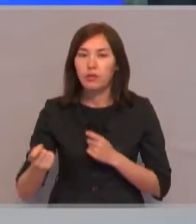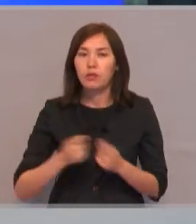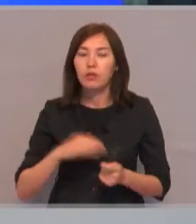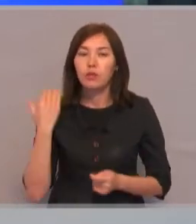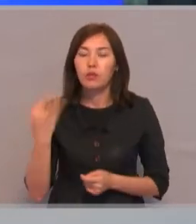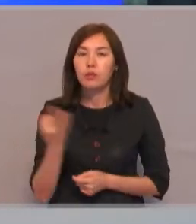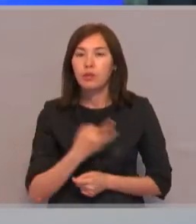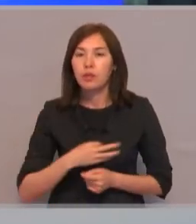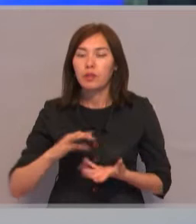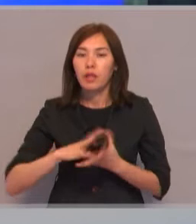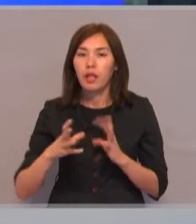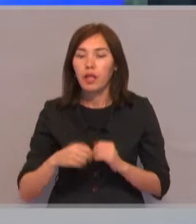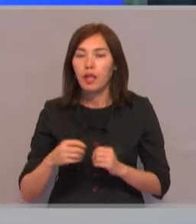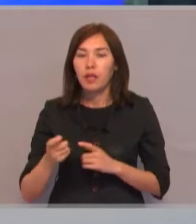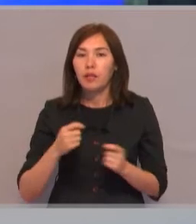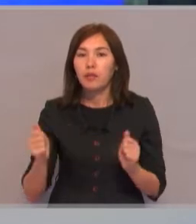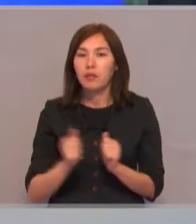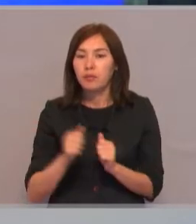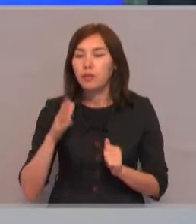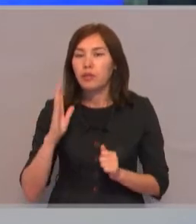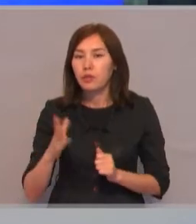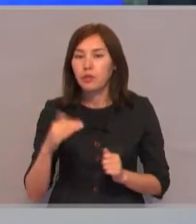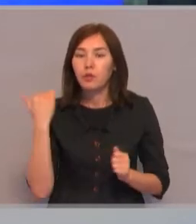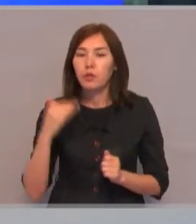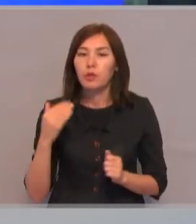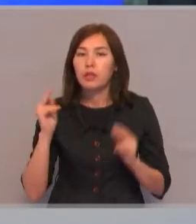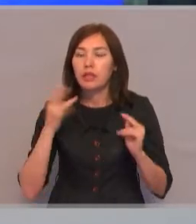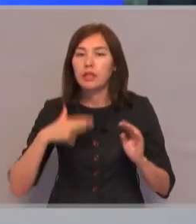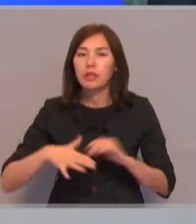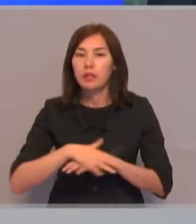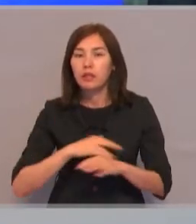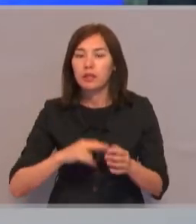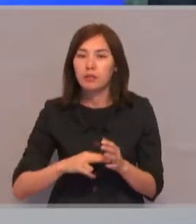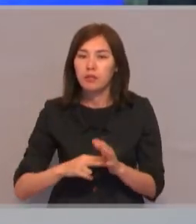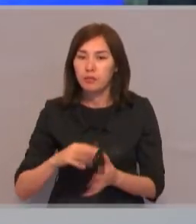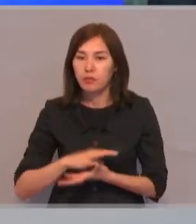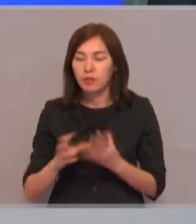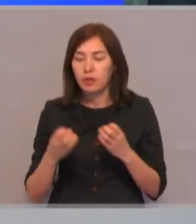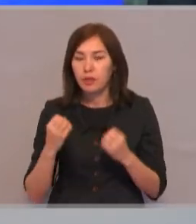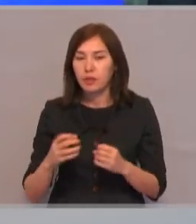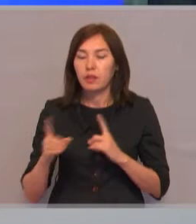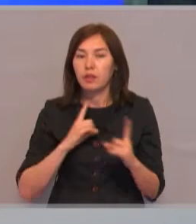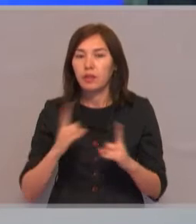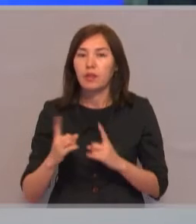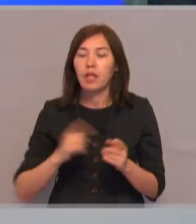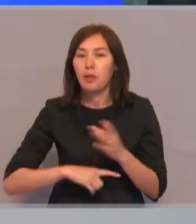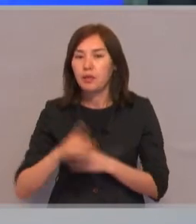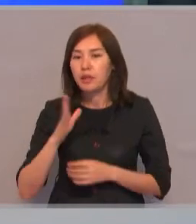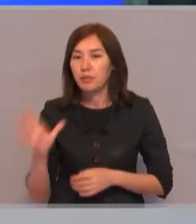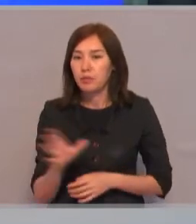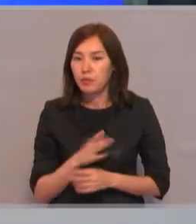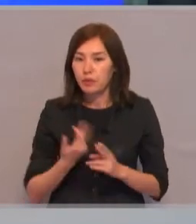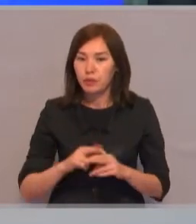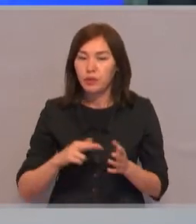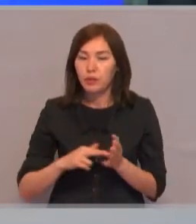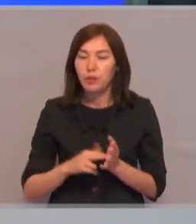агенттігінің Түркістан облысы бойынша департаменті жанынан құрылған Түркістан адалдық алаңы жобалық кеңсесінің тағы бір жиынға мұрындық болды.